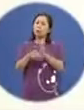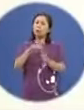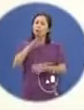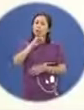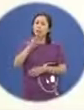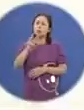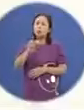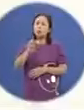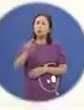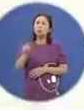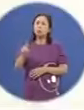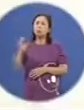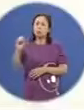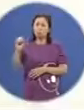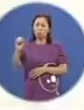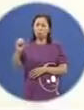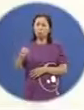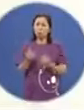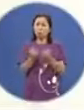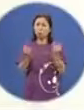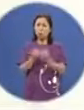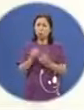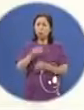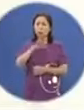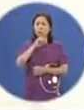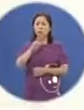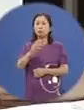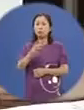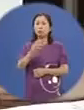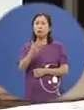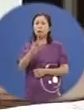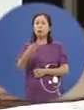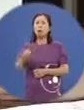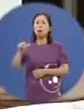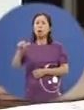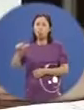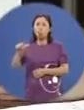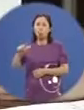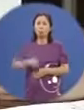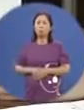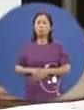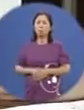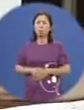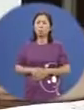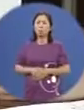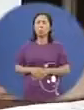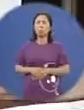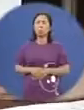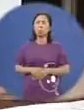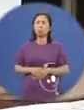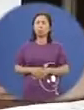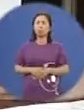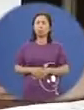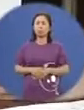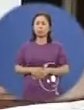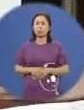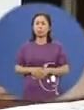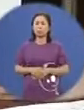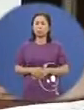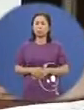女性で 28.6 歳なんですよ、 はい、 で平成2年、その時に男性はです